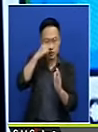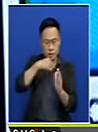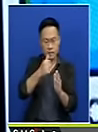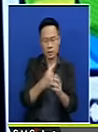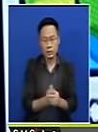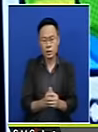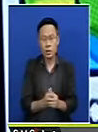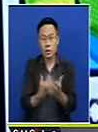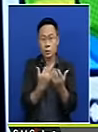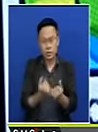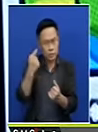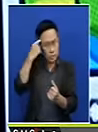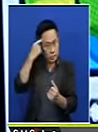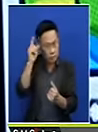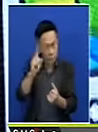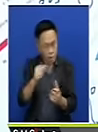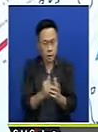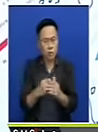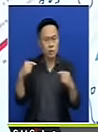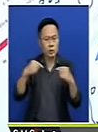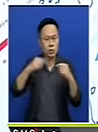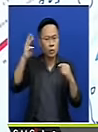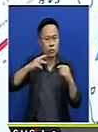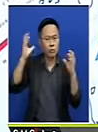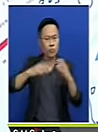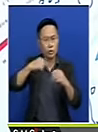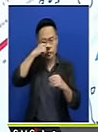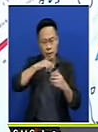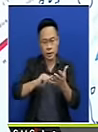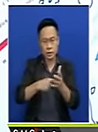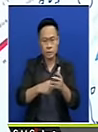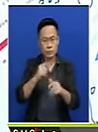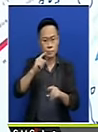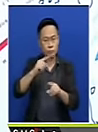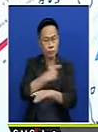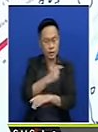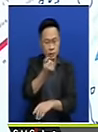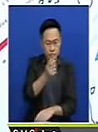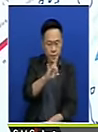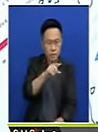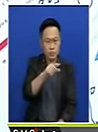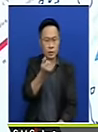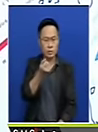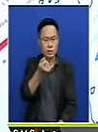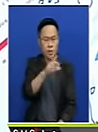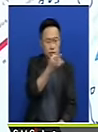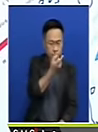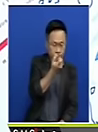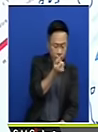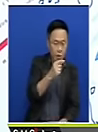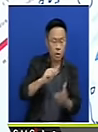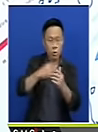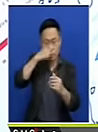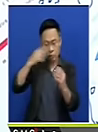เบื้องต้นที่เราดูไว้นะครับฤดูฝนของประเทศไทยน่าจะเริ่มอยู่ในช่วง18 19หรือ20 ครับ นะครับซึ่งจะเป็นช่วง